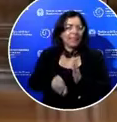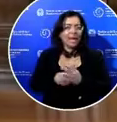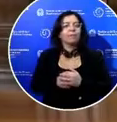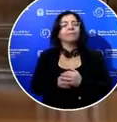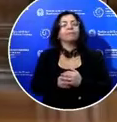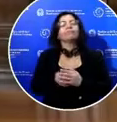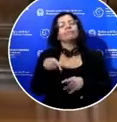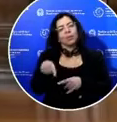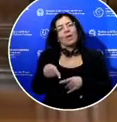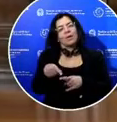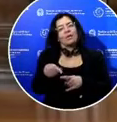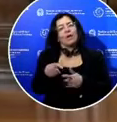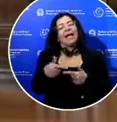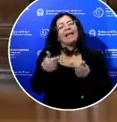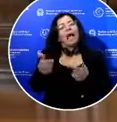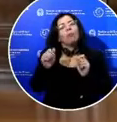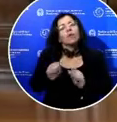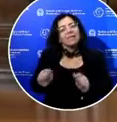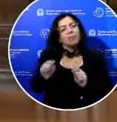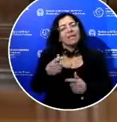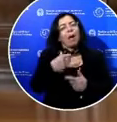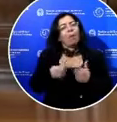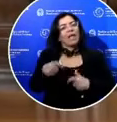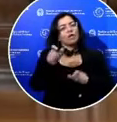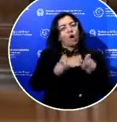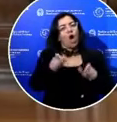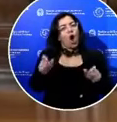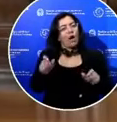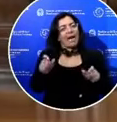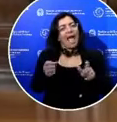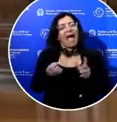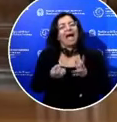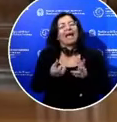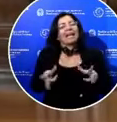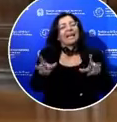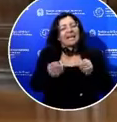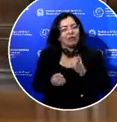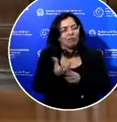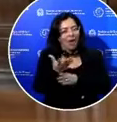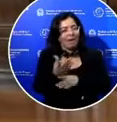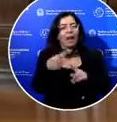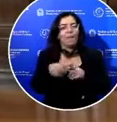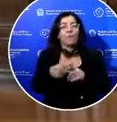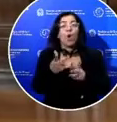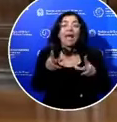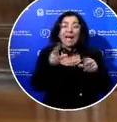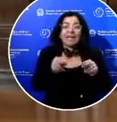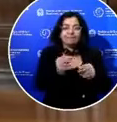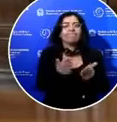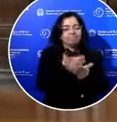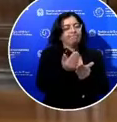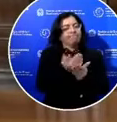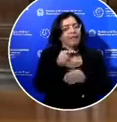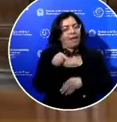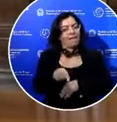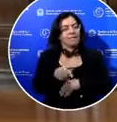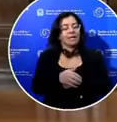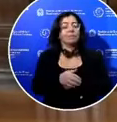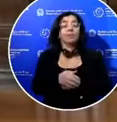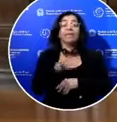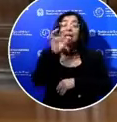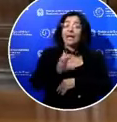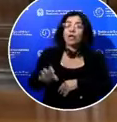che rigenera la persona e contrasta la recidiva. Le regioni e le aziende